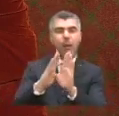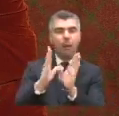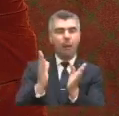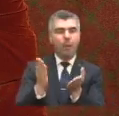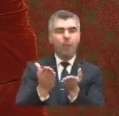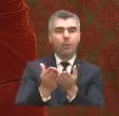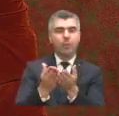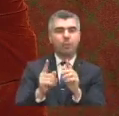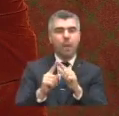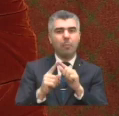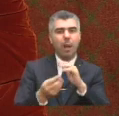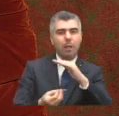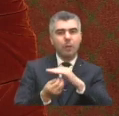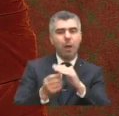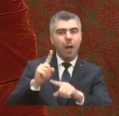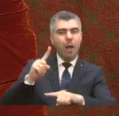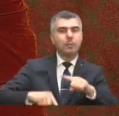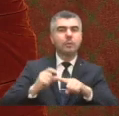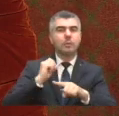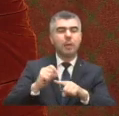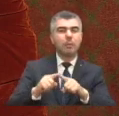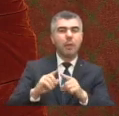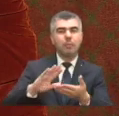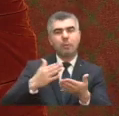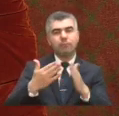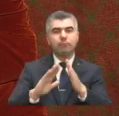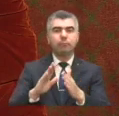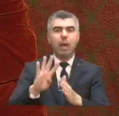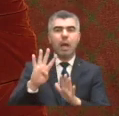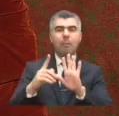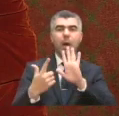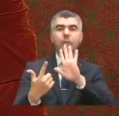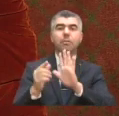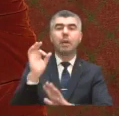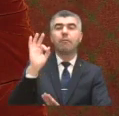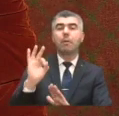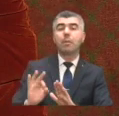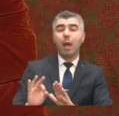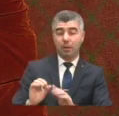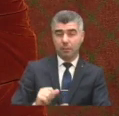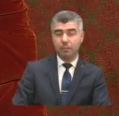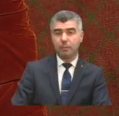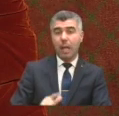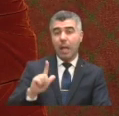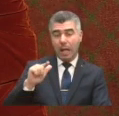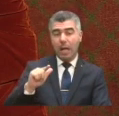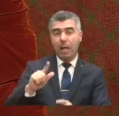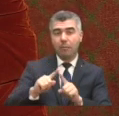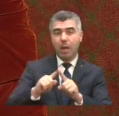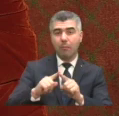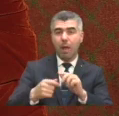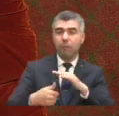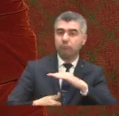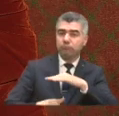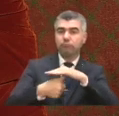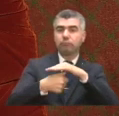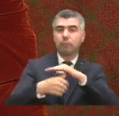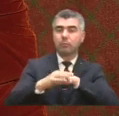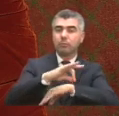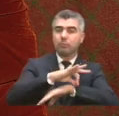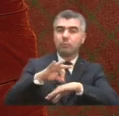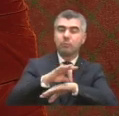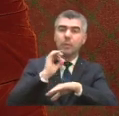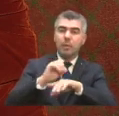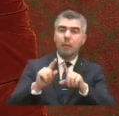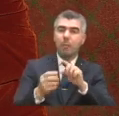الفساد، لنسبة الإنجاز ديالها تجاوز 74%. كاين الهيئة الوطنية للنزاهة والوقاية من الرشوة والمحاربة